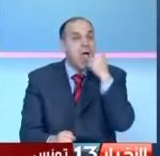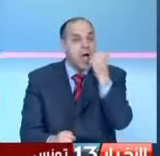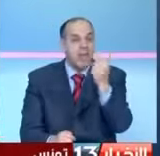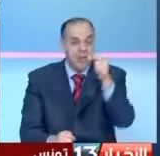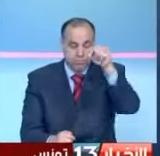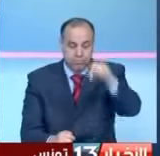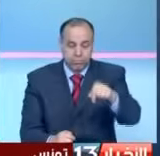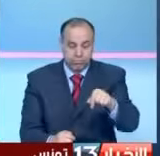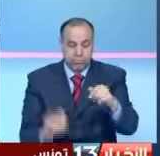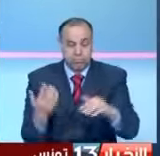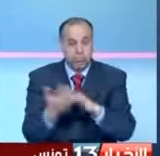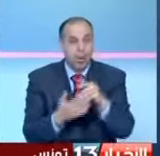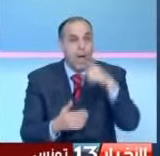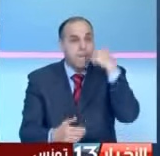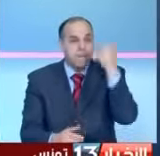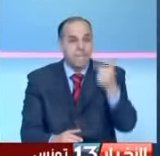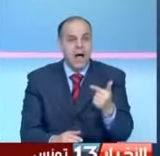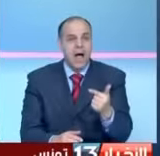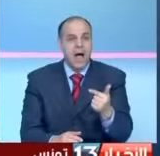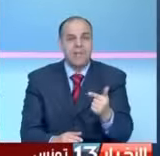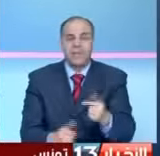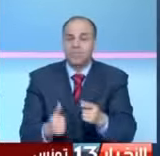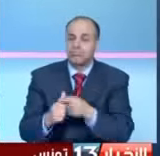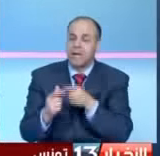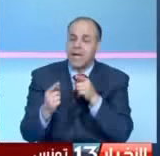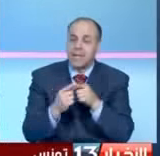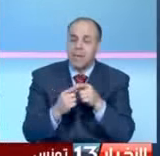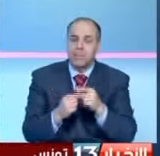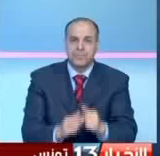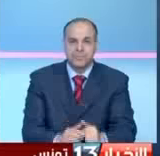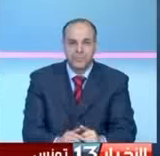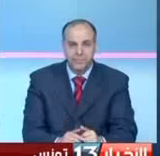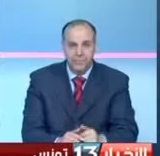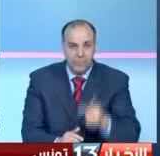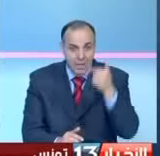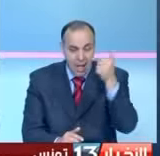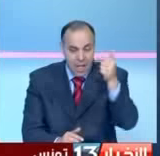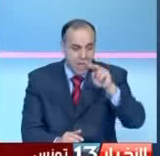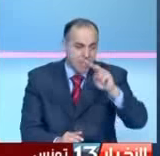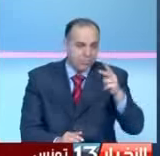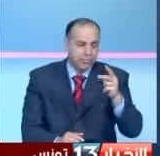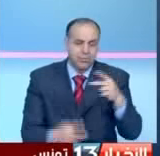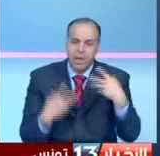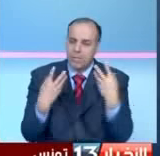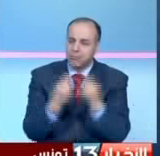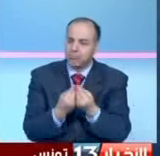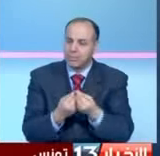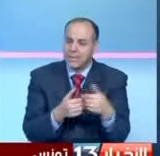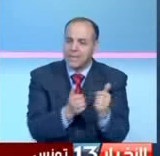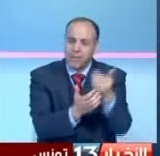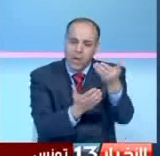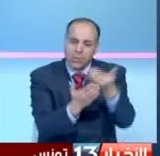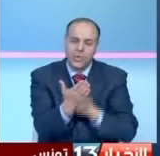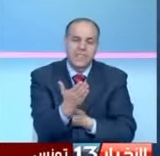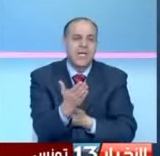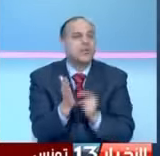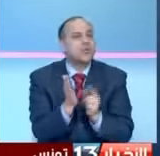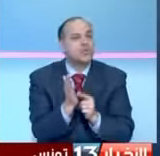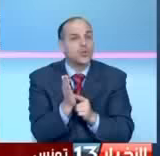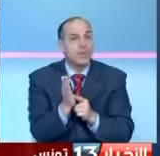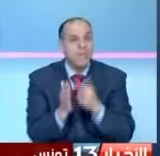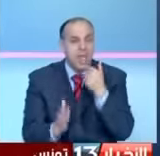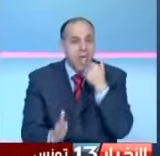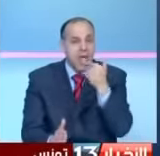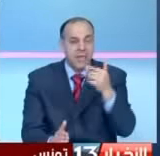إلى هامش الأحداث بعدما كانت في صدارة اهتماماتها، ويحل محلها التوافق حول وثيقة الدستور الذي